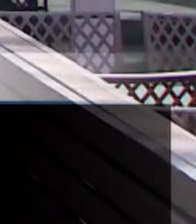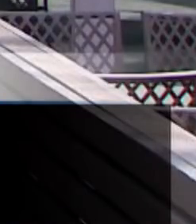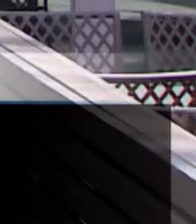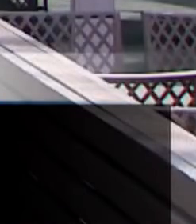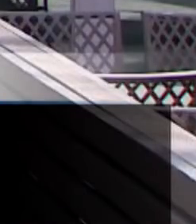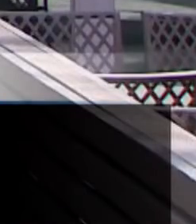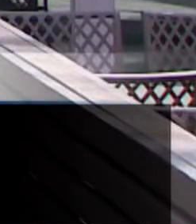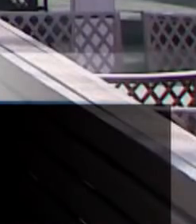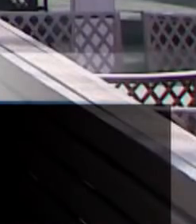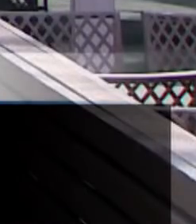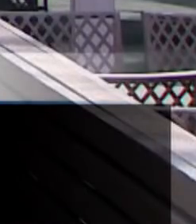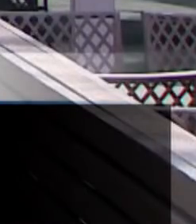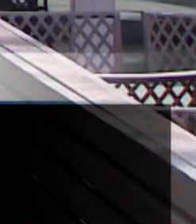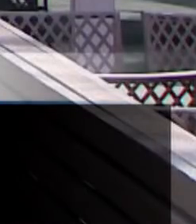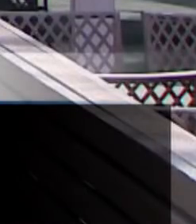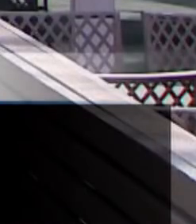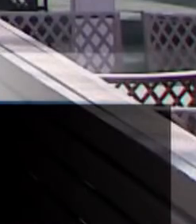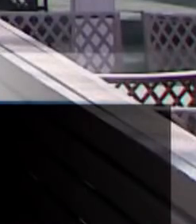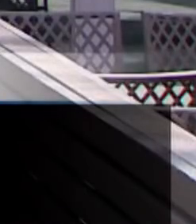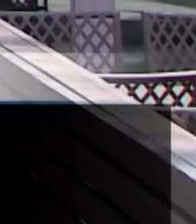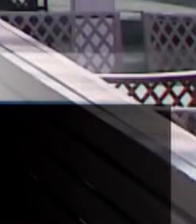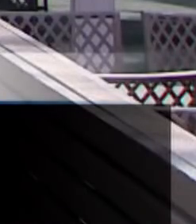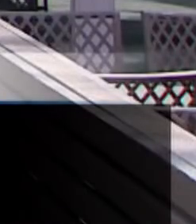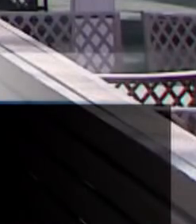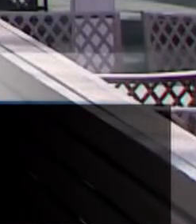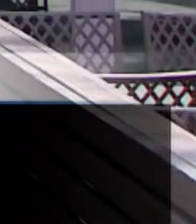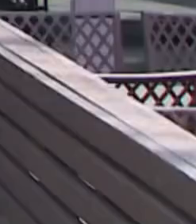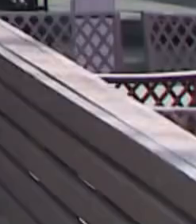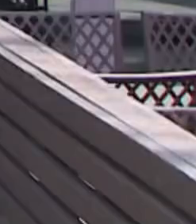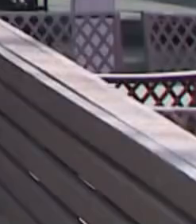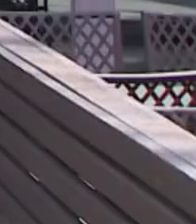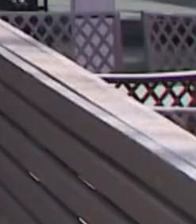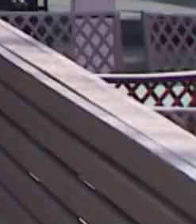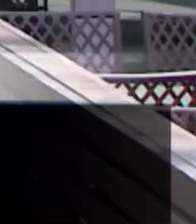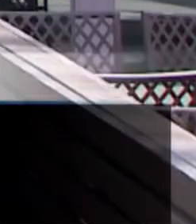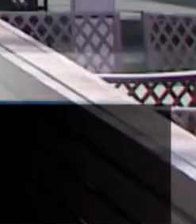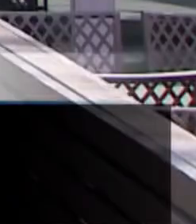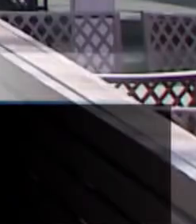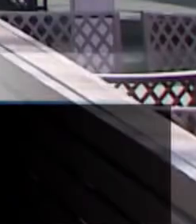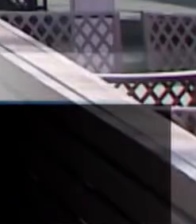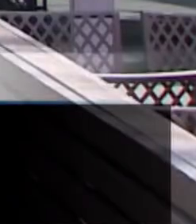마음에 결심을 하거나 이런 건 아직 전혀 없습니다. 고심을 좀 하고